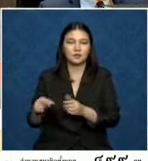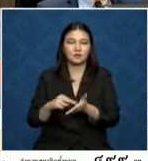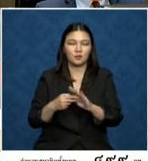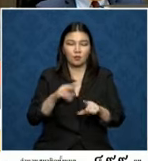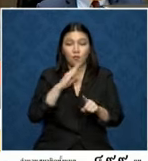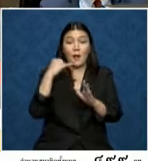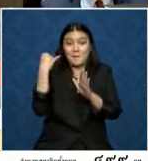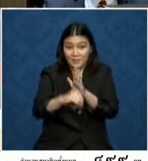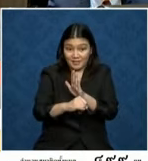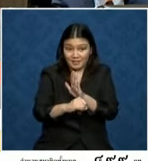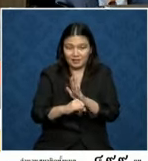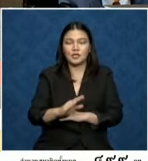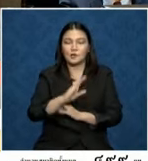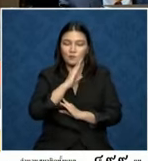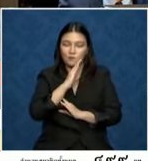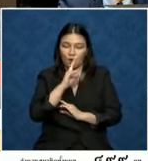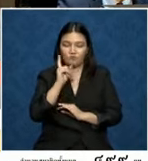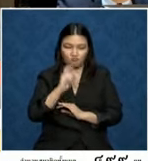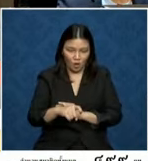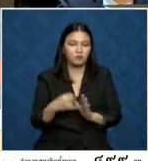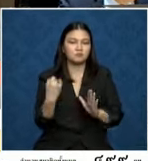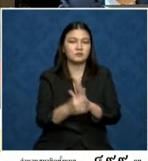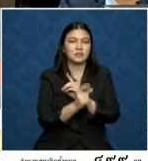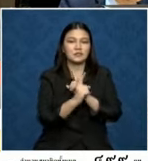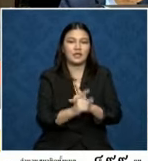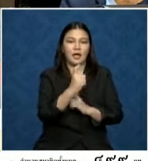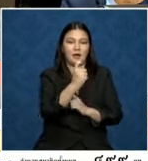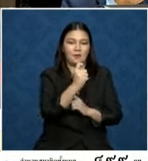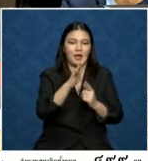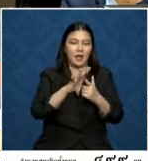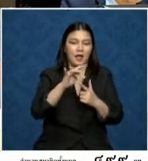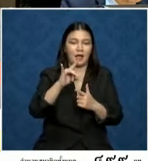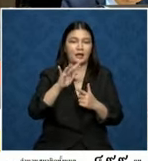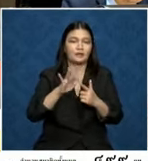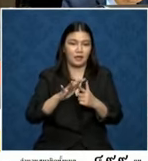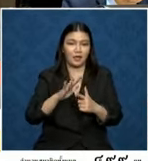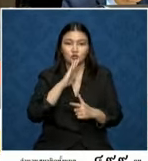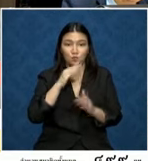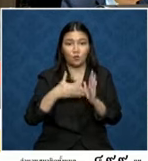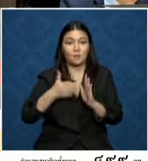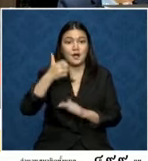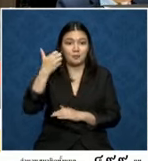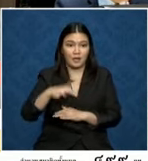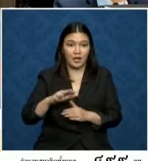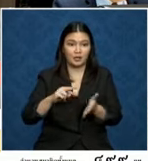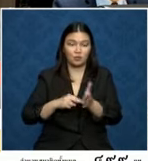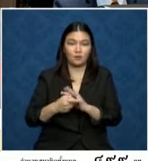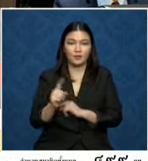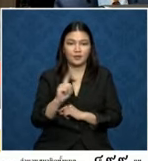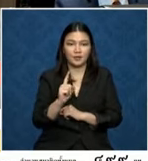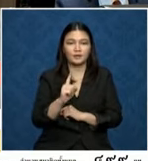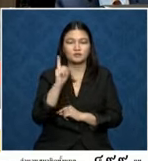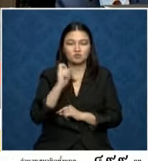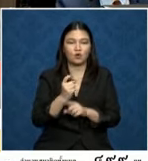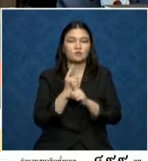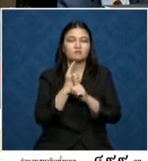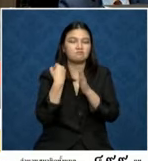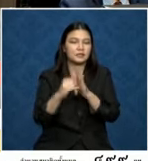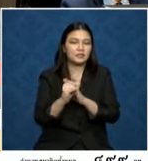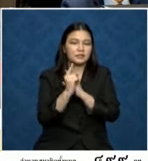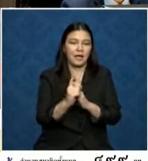อาญาสำหรับผู้ซึ่งไม่สามารถชำระเงินตามเช็คได้อันเป็นการนำโทษทางอาญามาใช้บัง